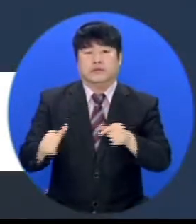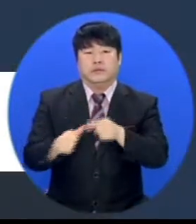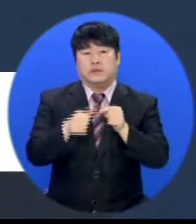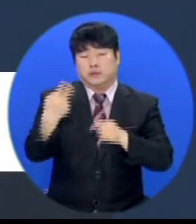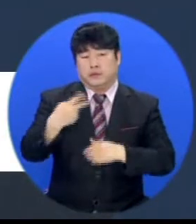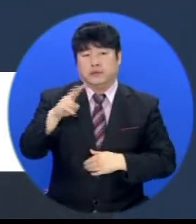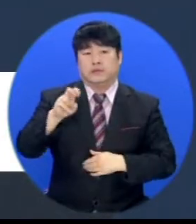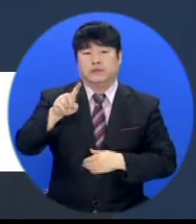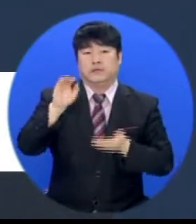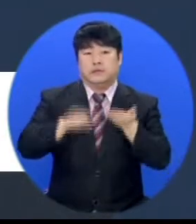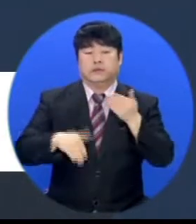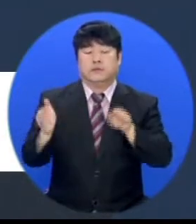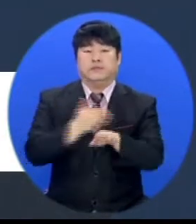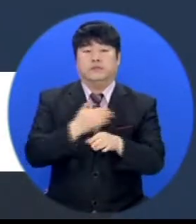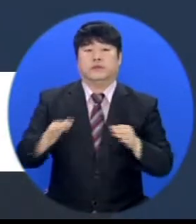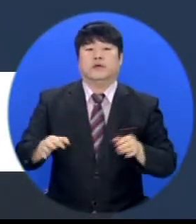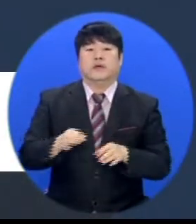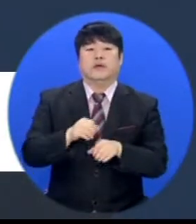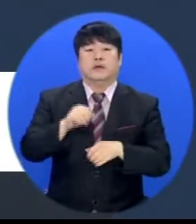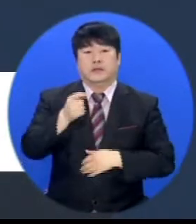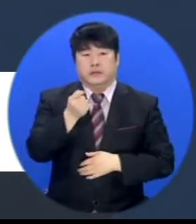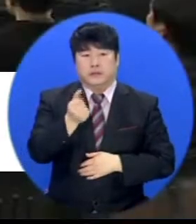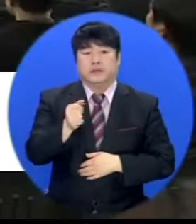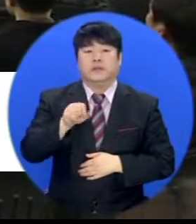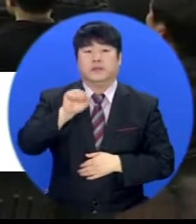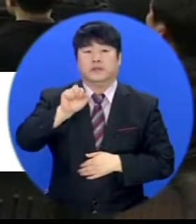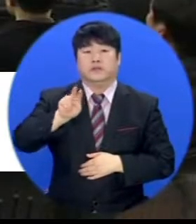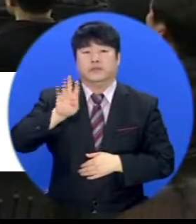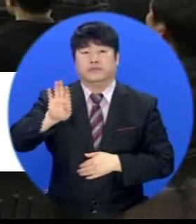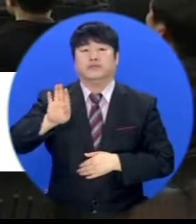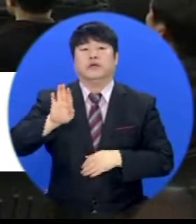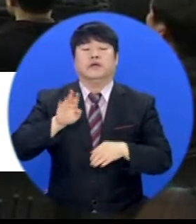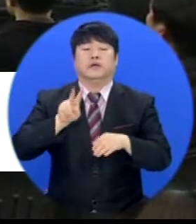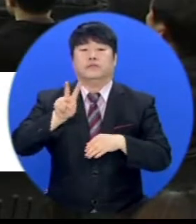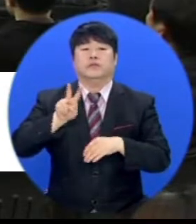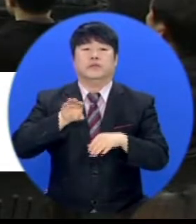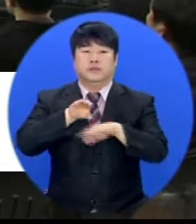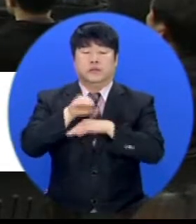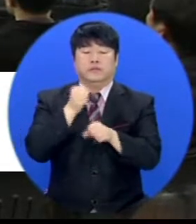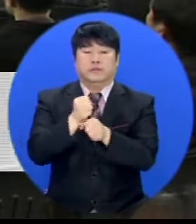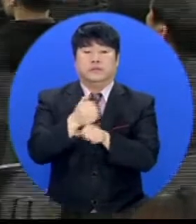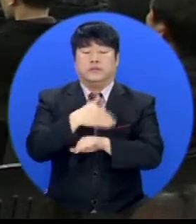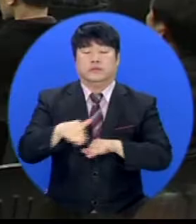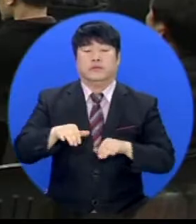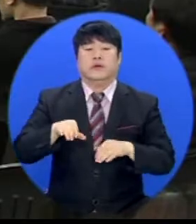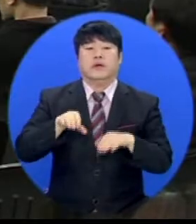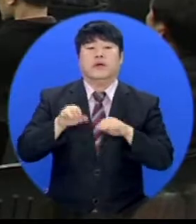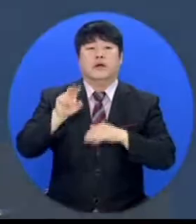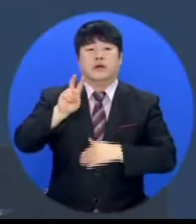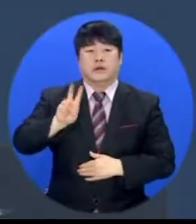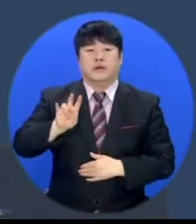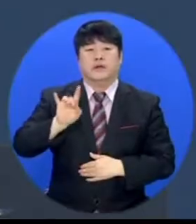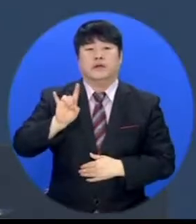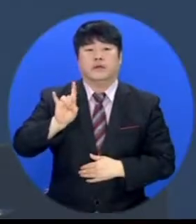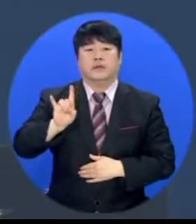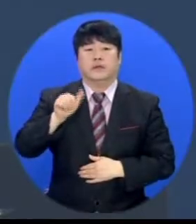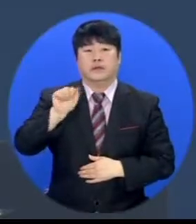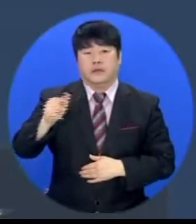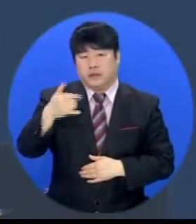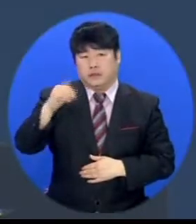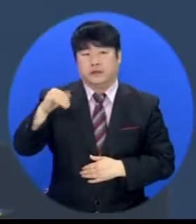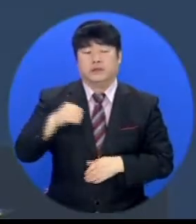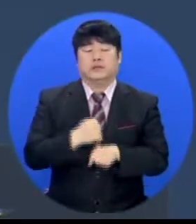2021년 하반기부터 경영 SUV 차량을 생산할 예정입니다. 공사는 현대 엔지니어링이 맡아